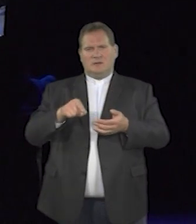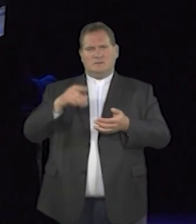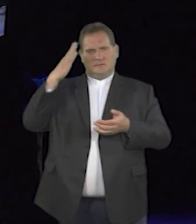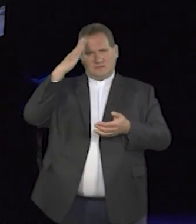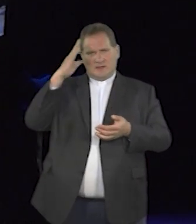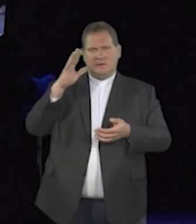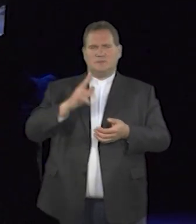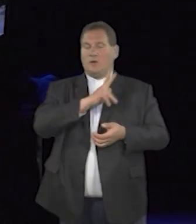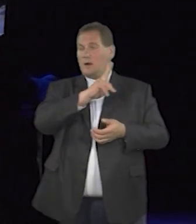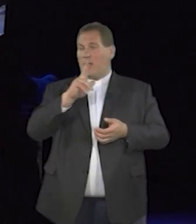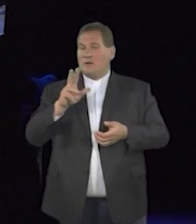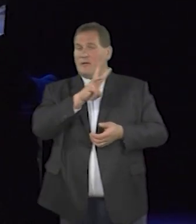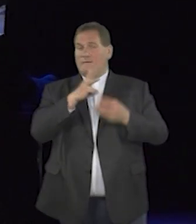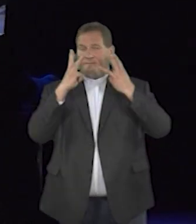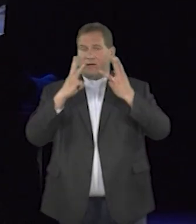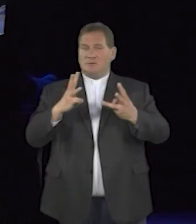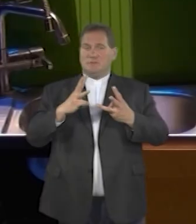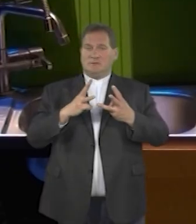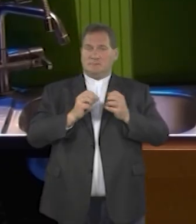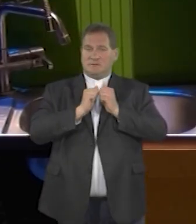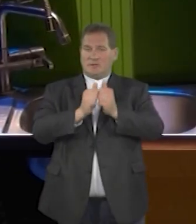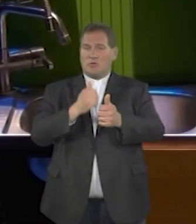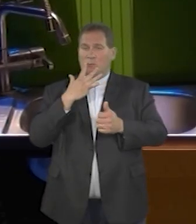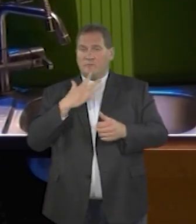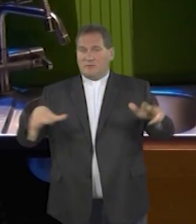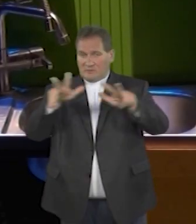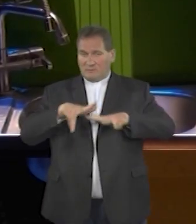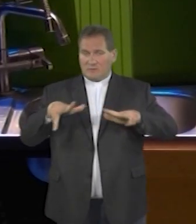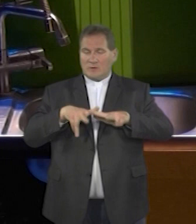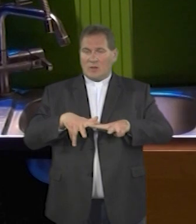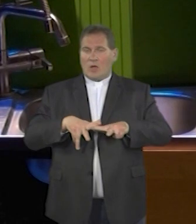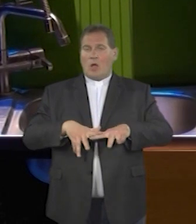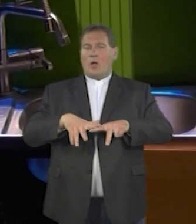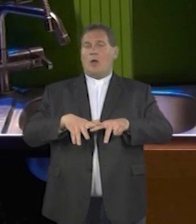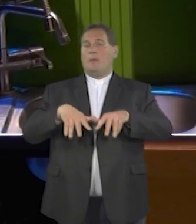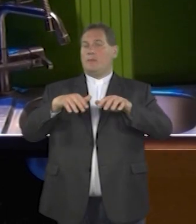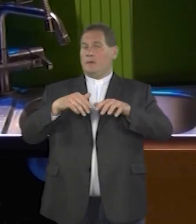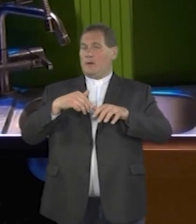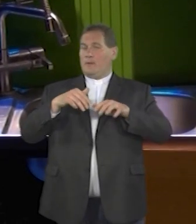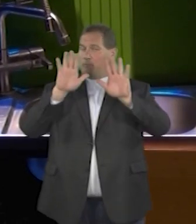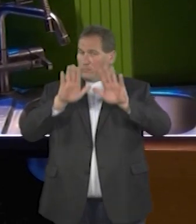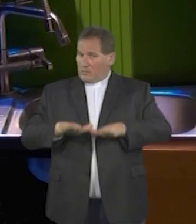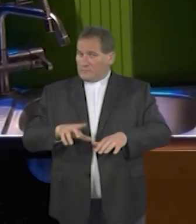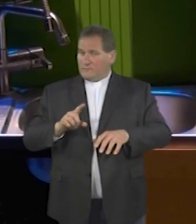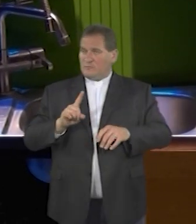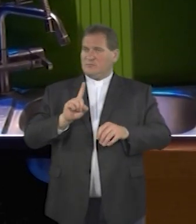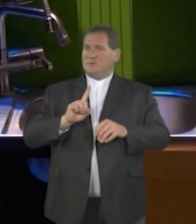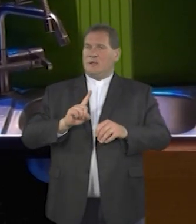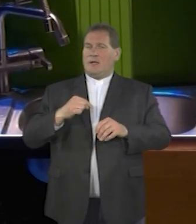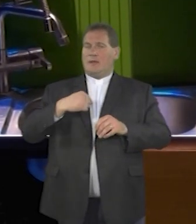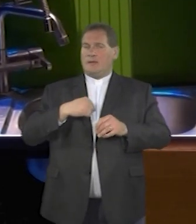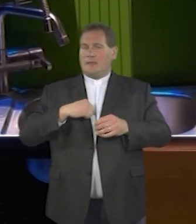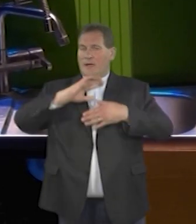zdaniu mówi się w rodzinie. Pozwól zatem, nim ja wstąpię w piękne to